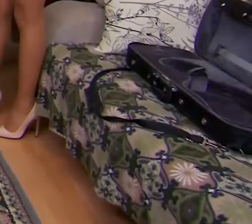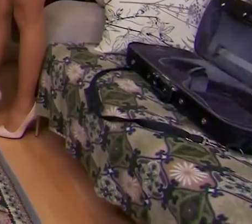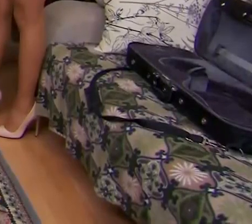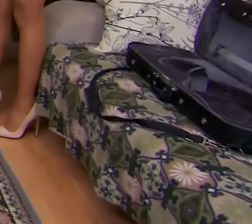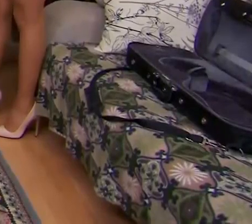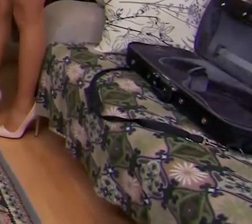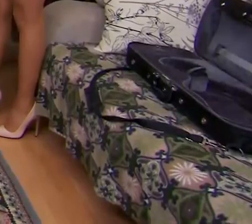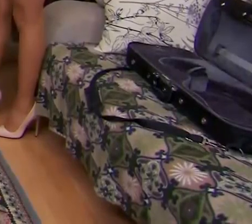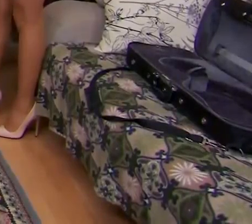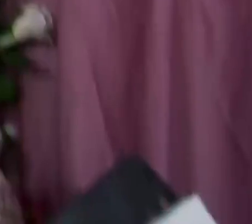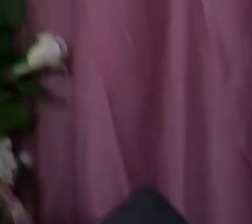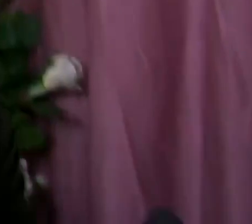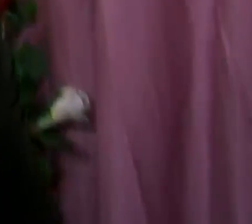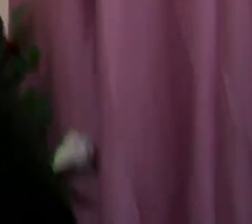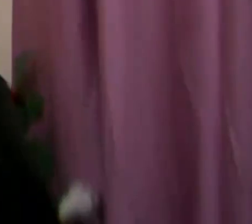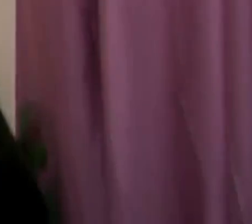Ayağa kalktı, gözleri suda.